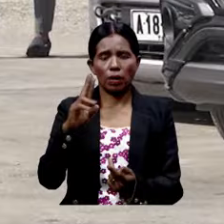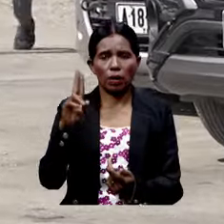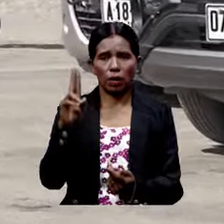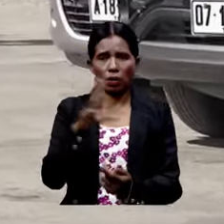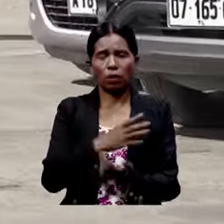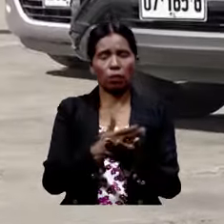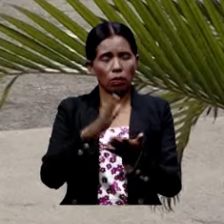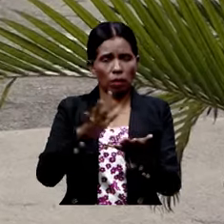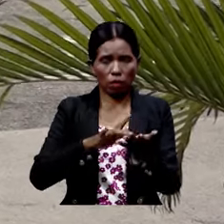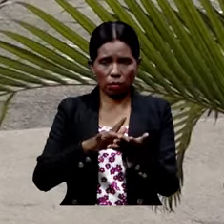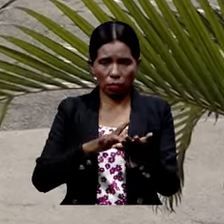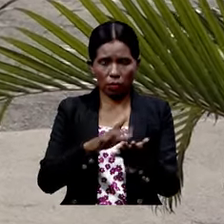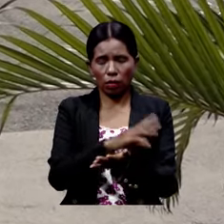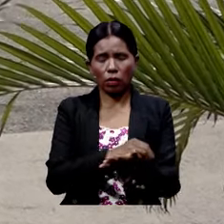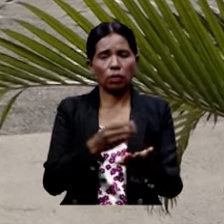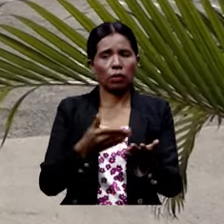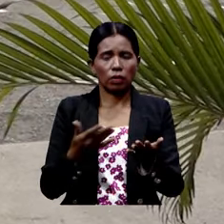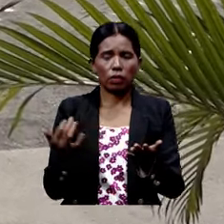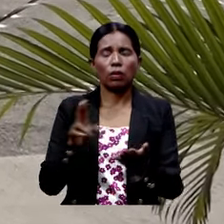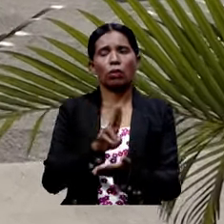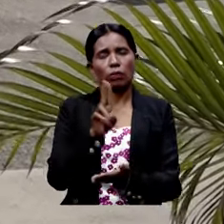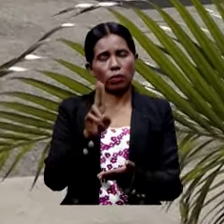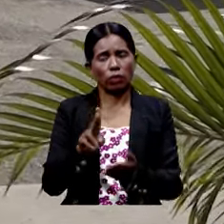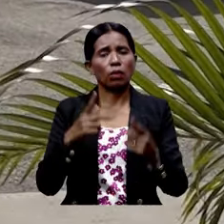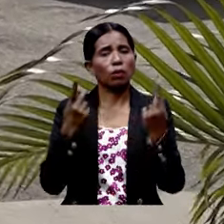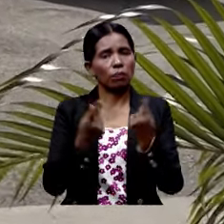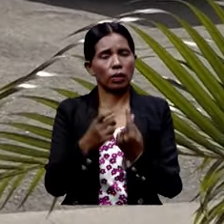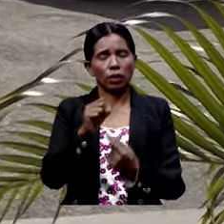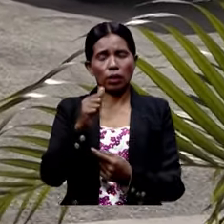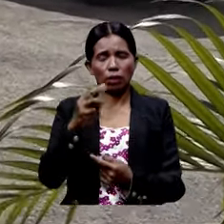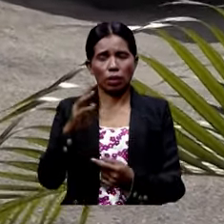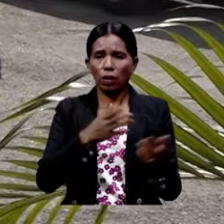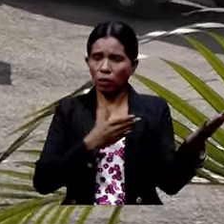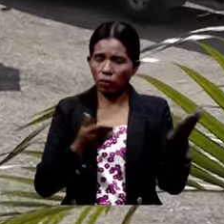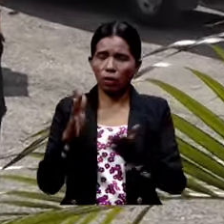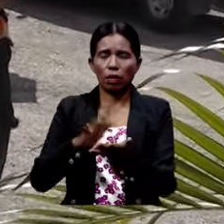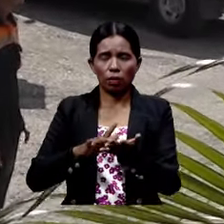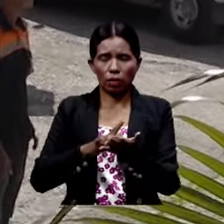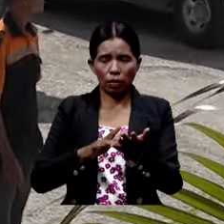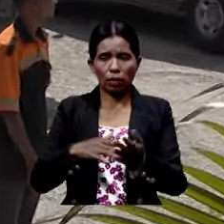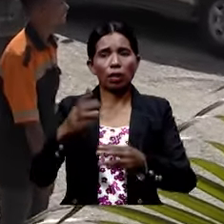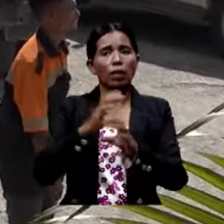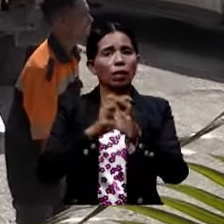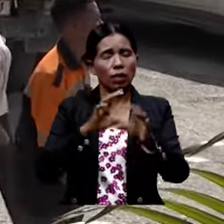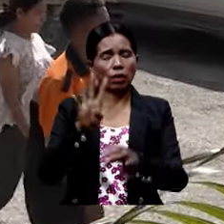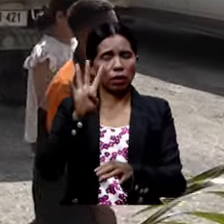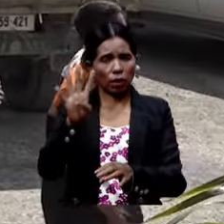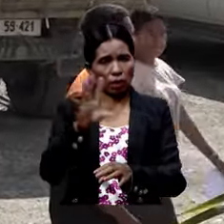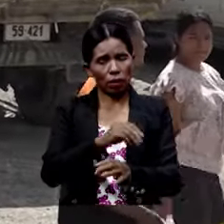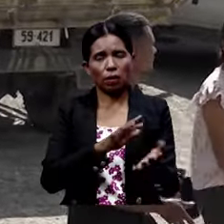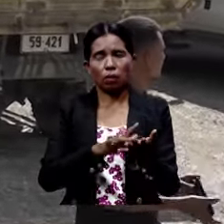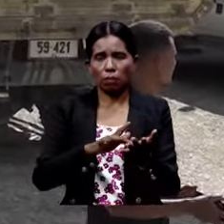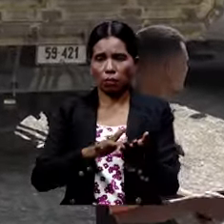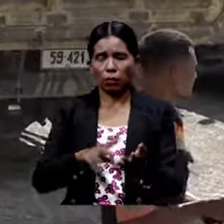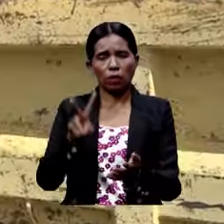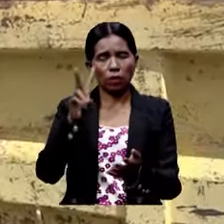moruk consumáveis no reazente. Companhia Salimago hatama ona consumáveis camioneta hat, no aimoruk item rua